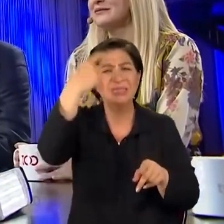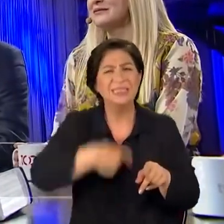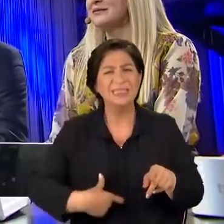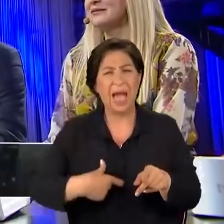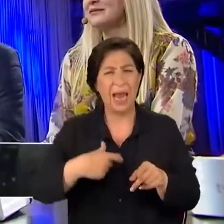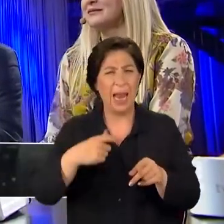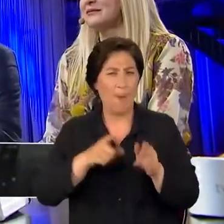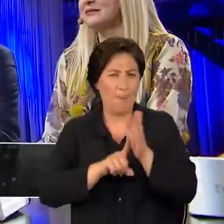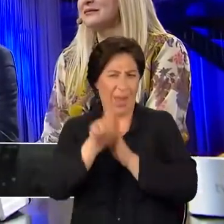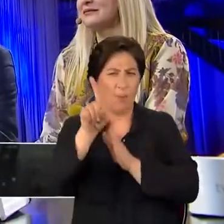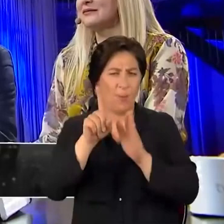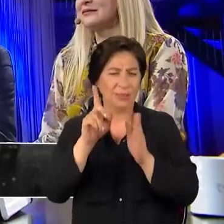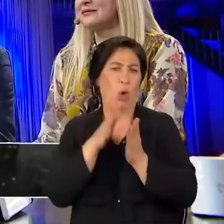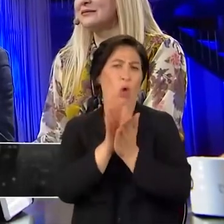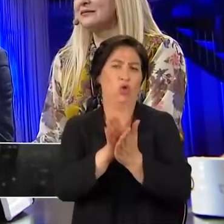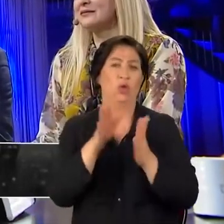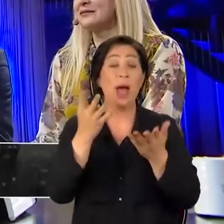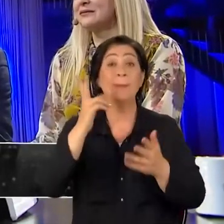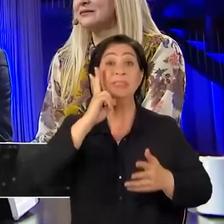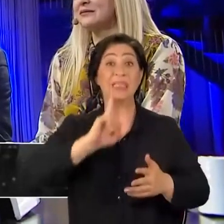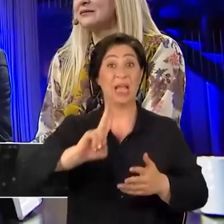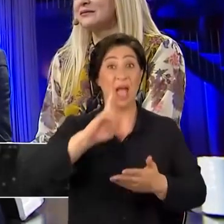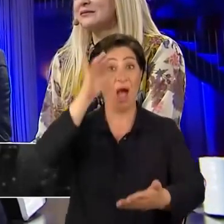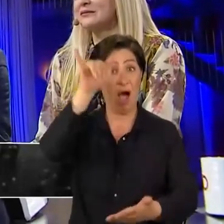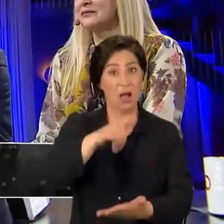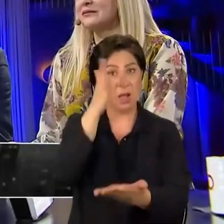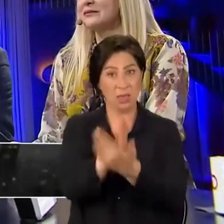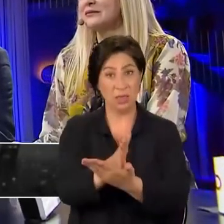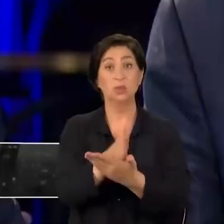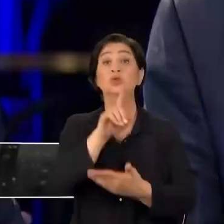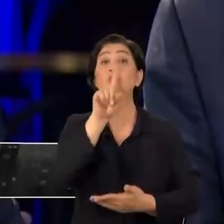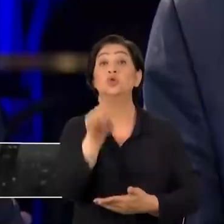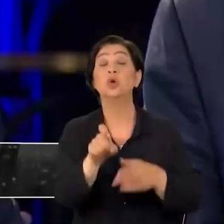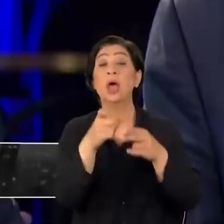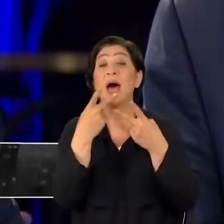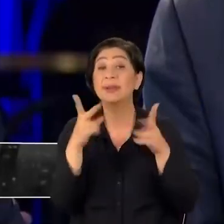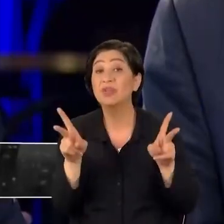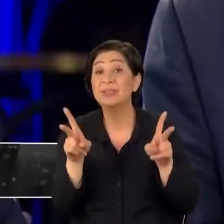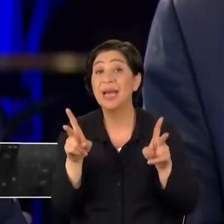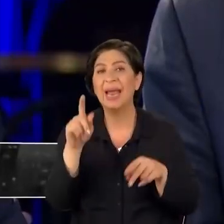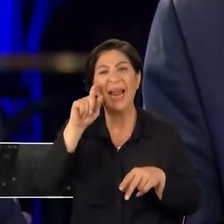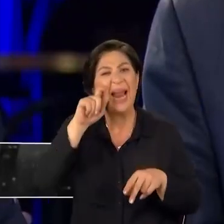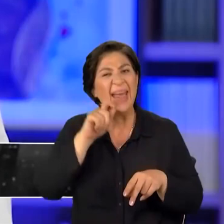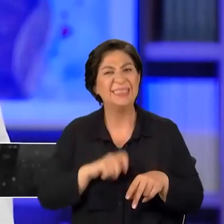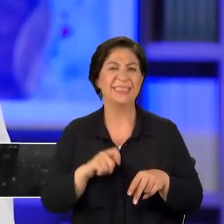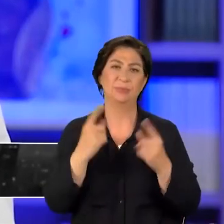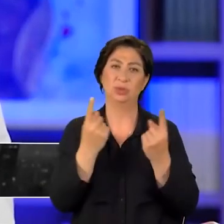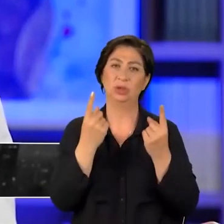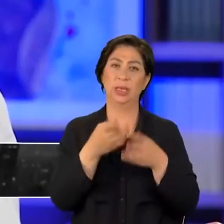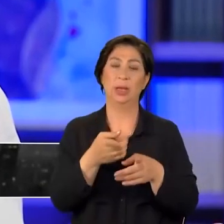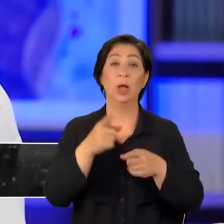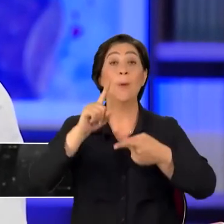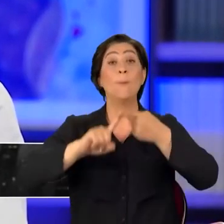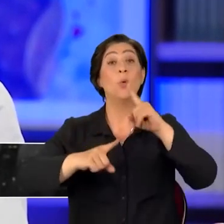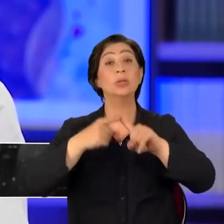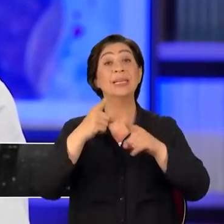ödüllendirildiği. Halbuki zenginliğin hakkaniyetle paylaşılması sorusunu açarsak rezil rüsva bir davranış. İşte siyasetin gereği